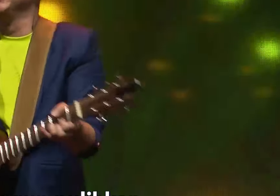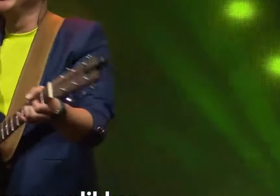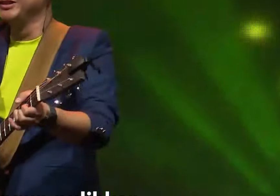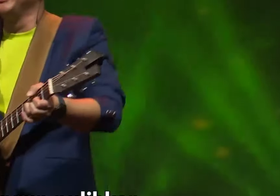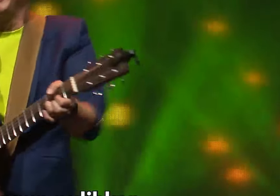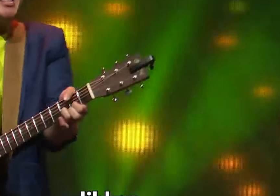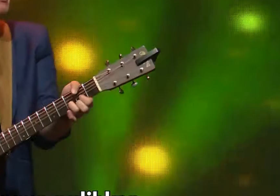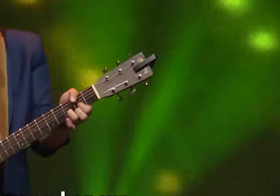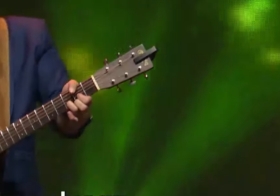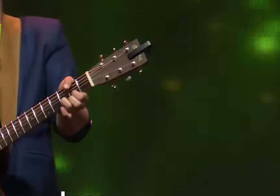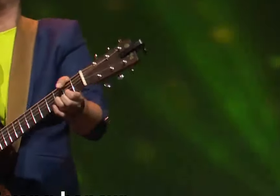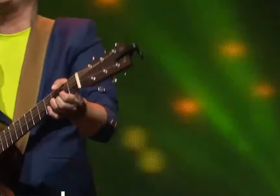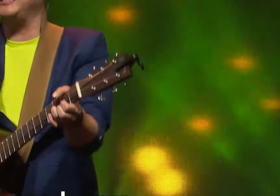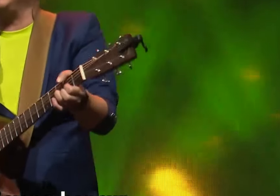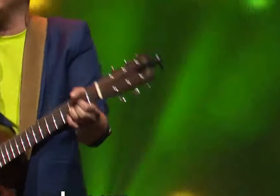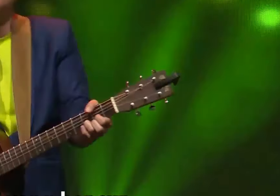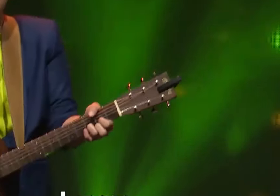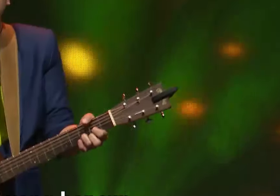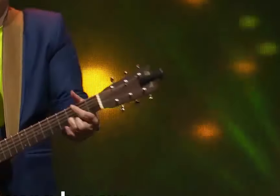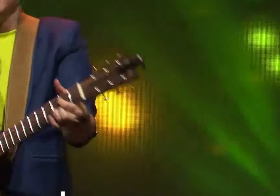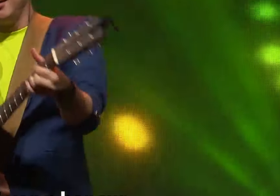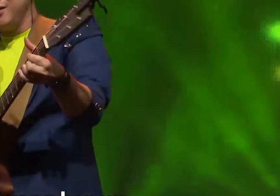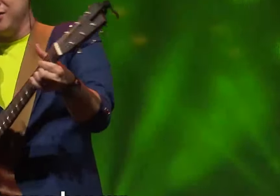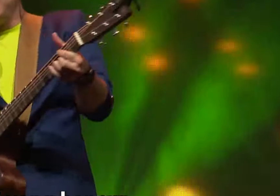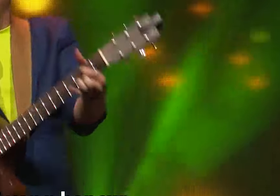sanggup pulihkan,